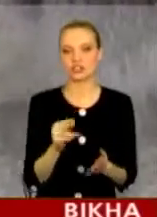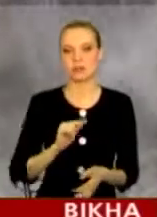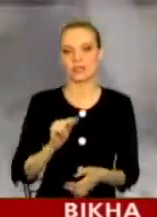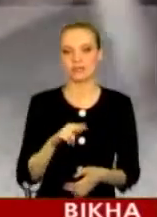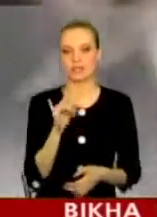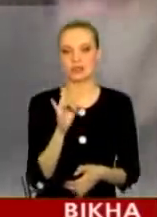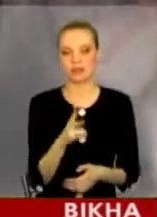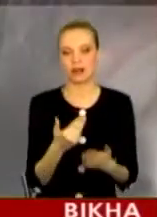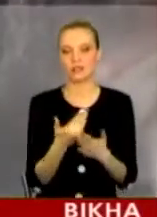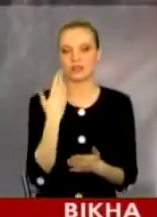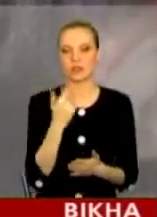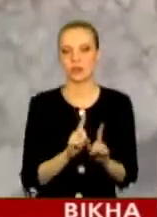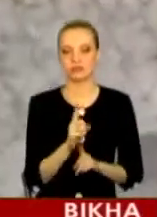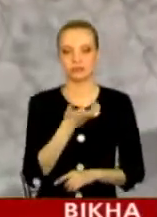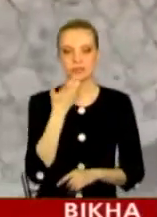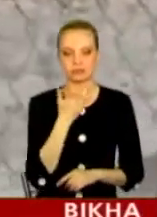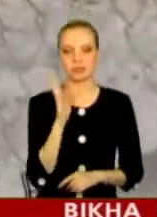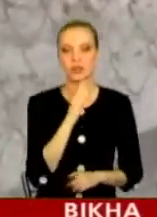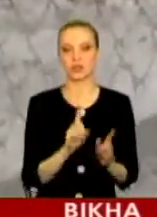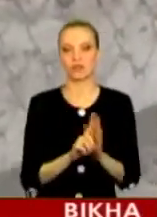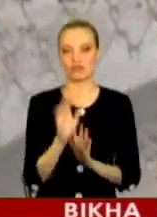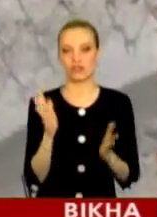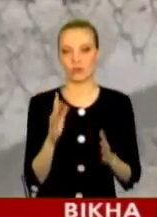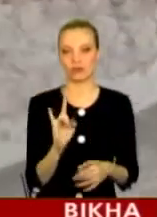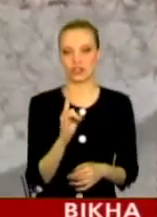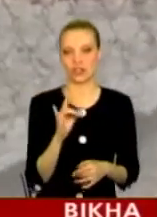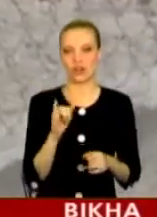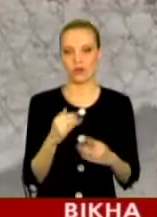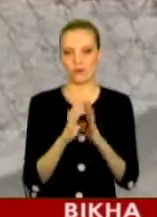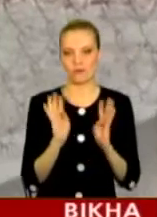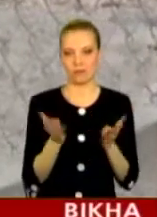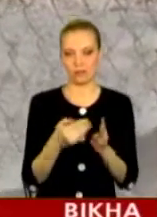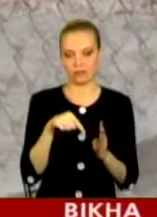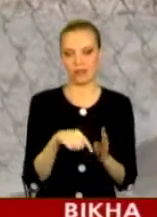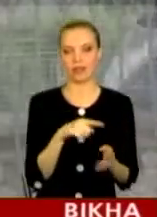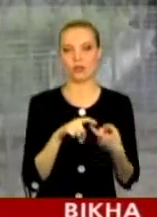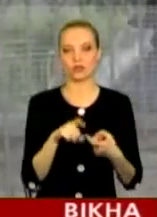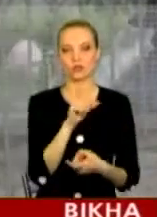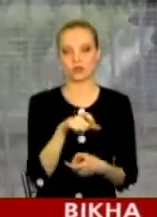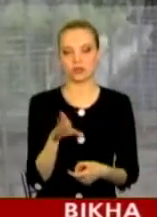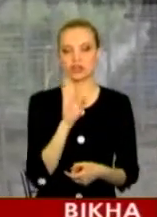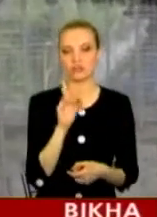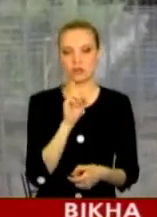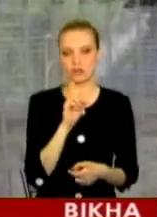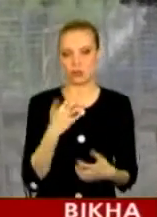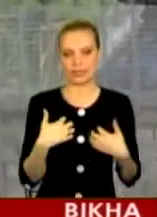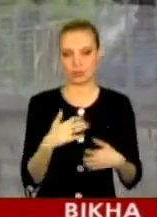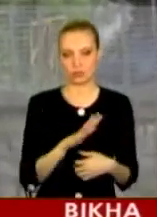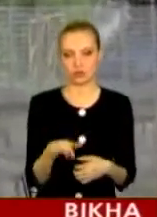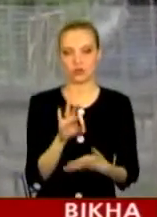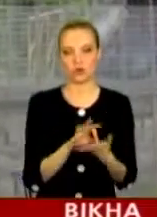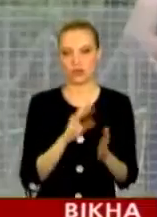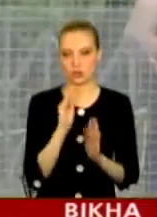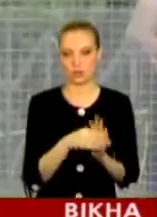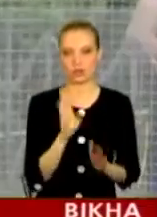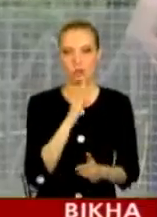працівники парку. Відколи потеплішало, матуся почала вигулювати дитинча у вольєрі. Контактувати з людьми дівчинка поки не поспішає, одразу